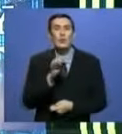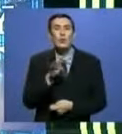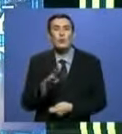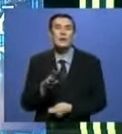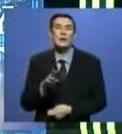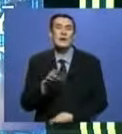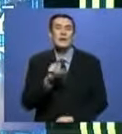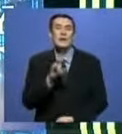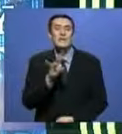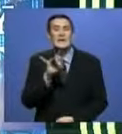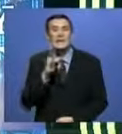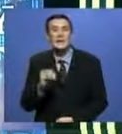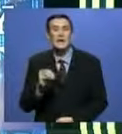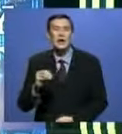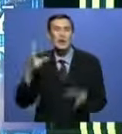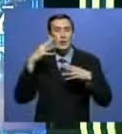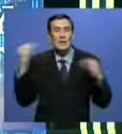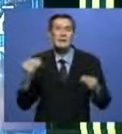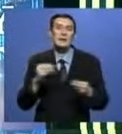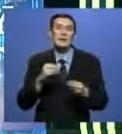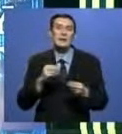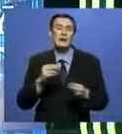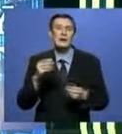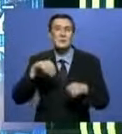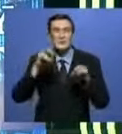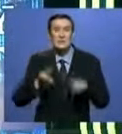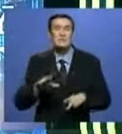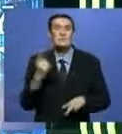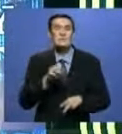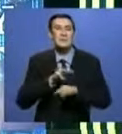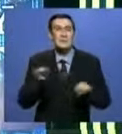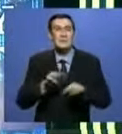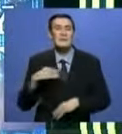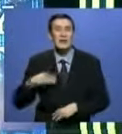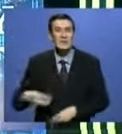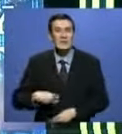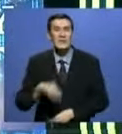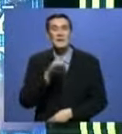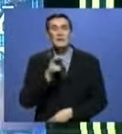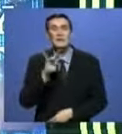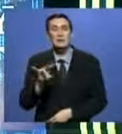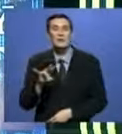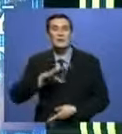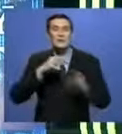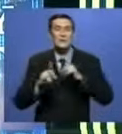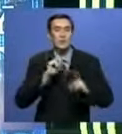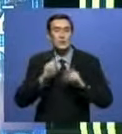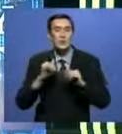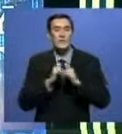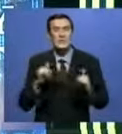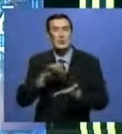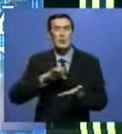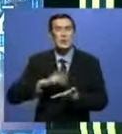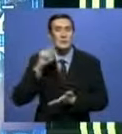Энрике Пеньялоса, известный голландский урбанист Георг Урхан и бывший премьер-министр Франции Франсуа Фийон. Всего в дискуссиях о развитии